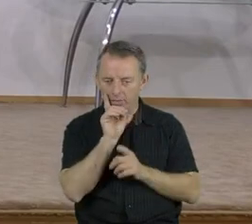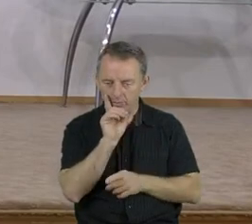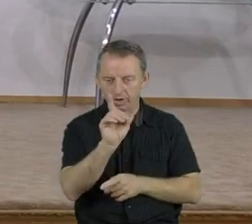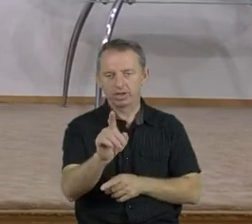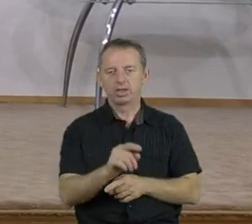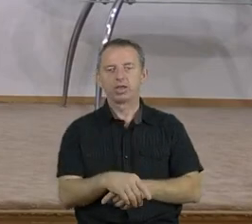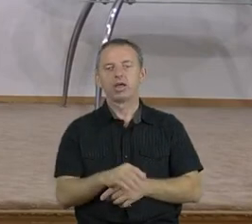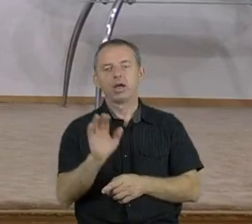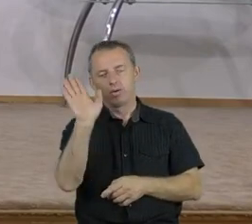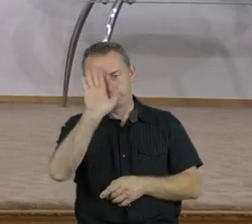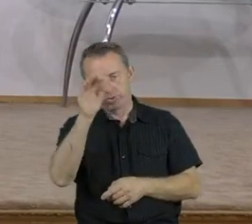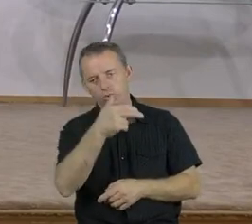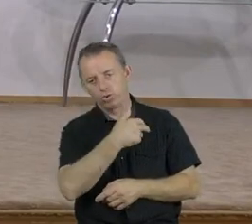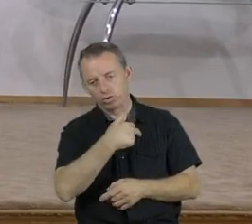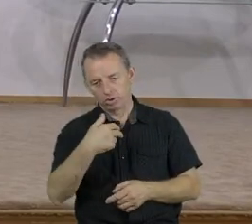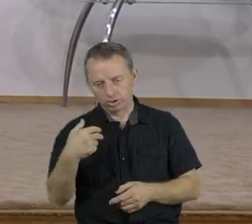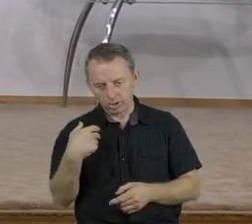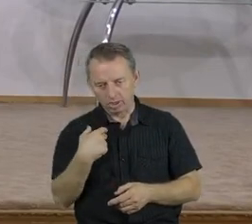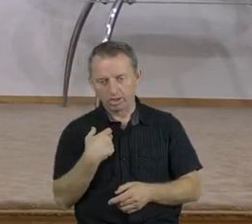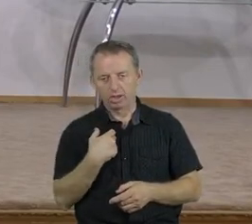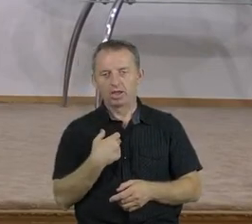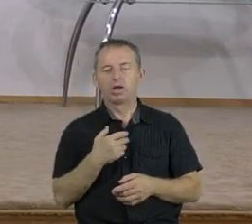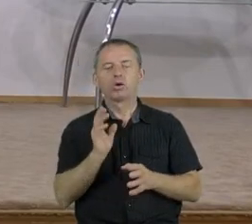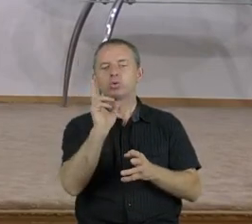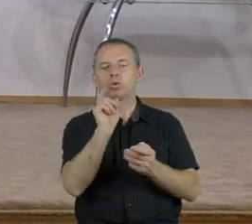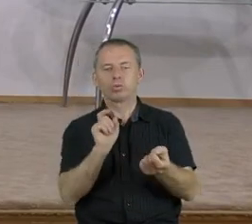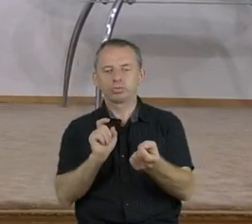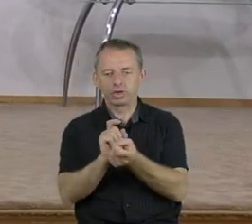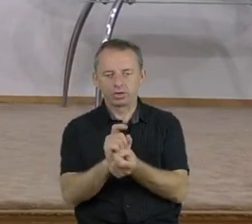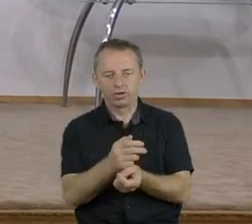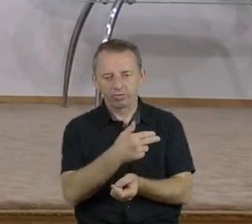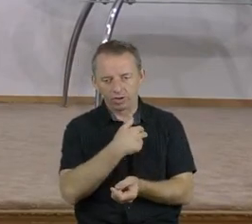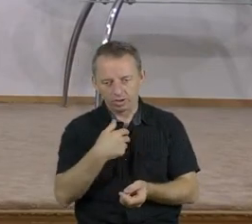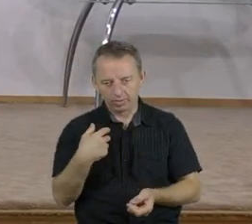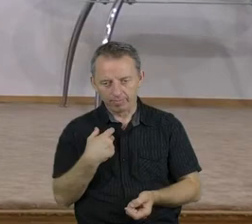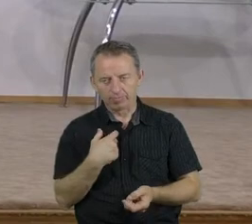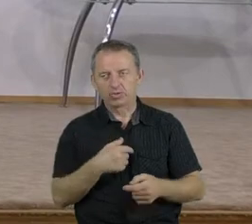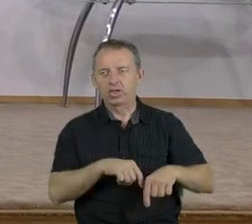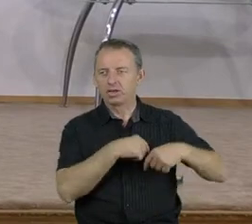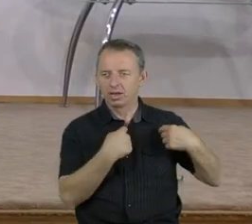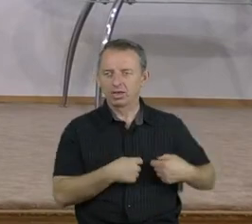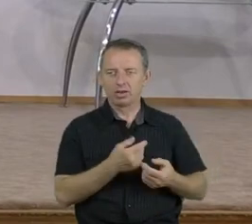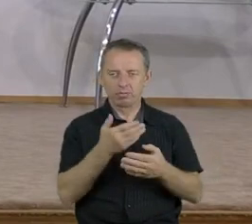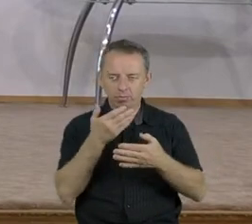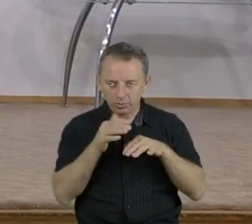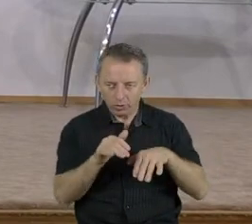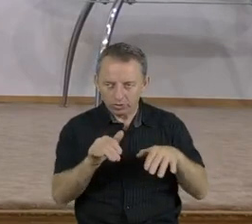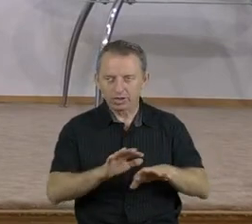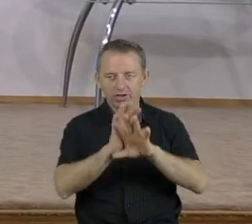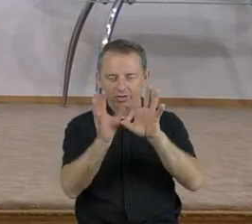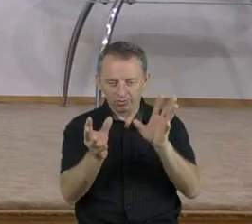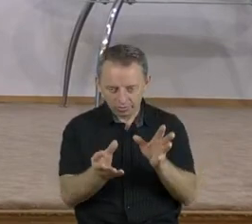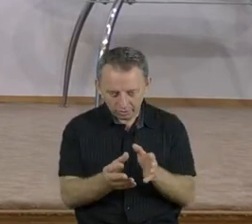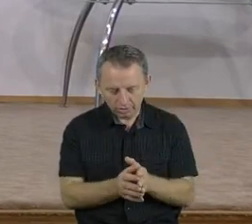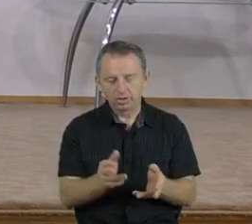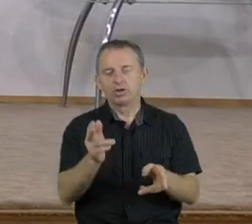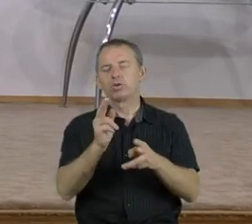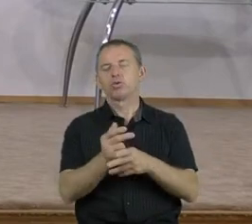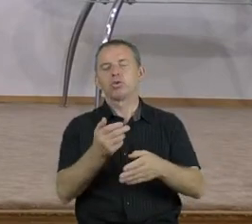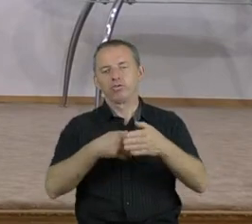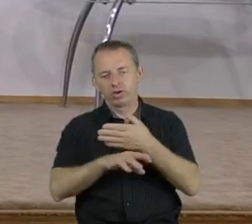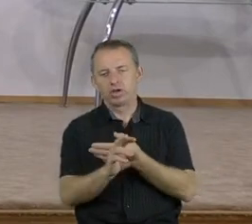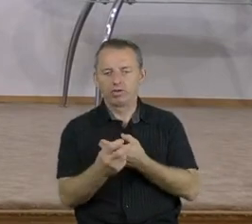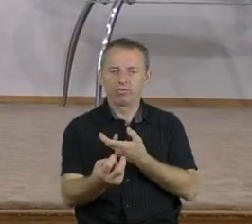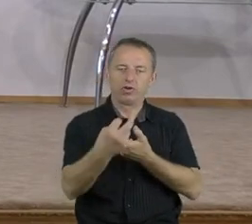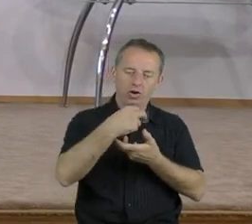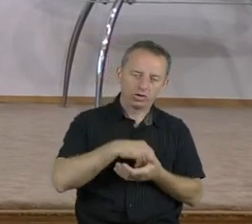Bóg jest z nami, to kto jest przeciwko nam. I chciałabym serdecznie podziękować tym wszystkim osobom, które wychodzą, chodzą,